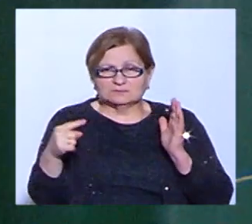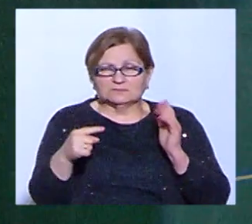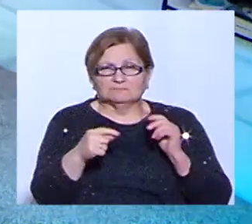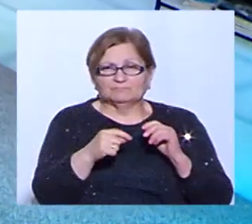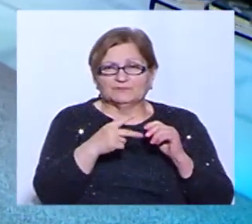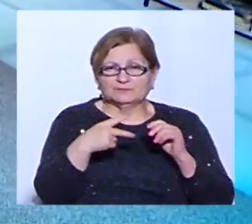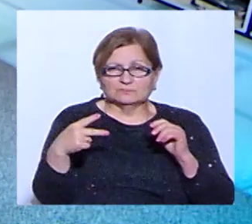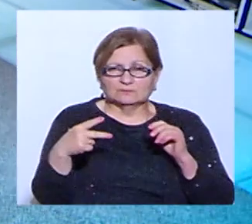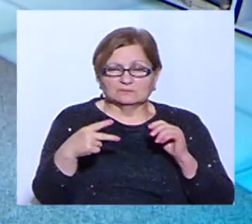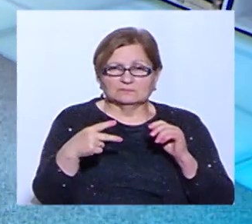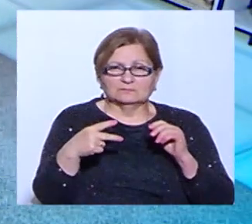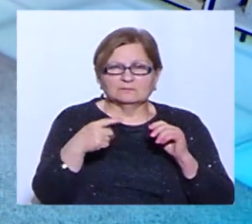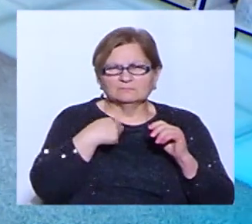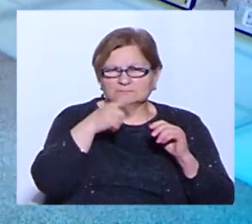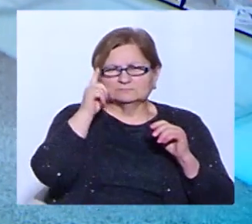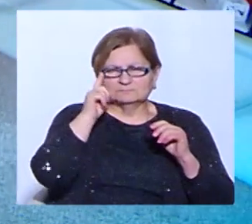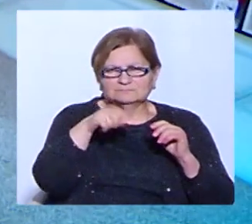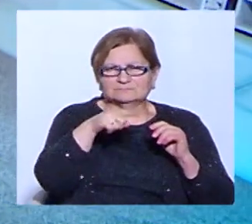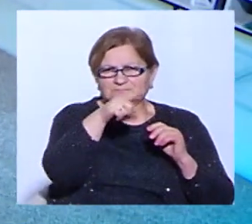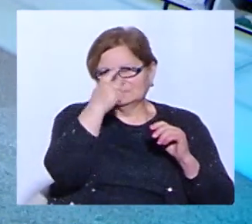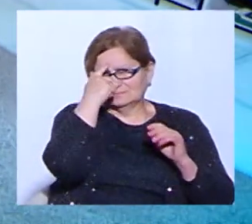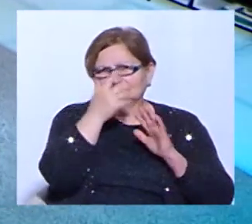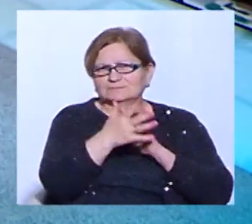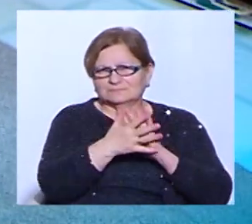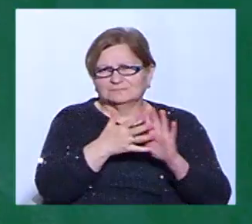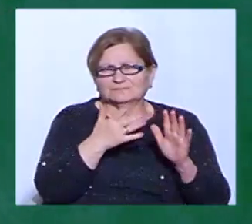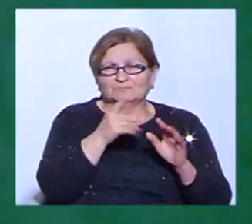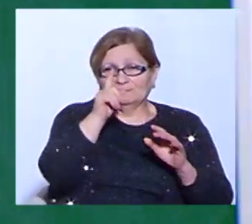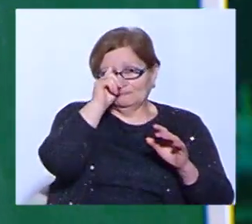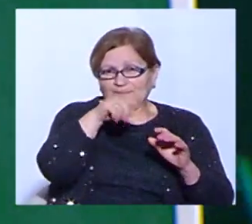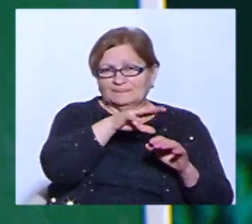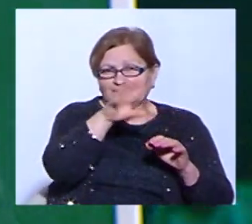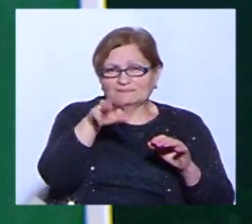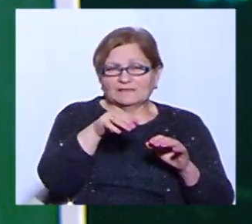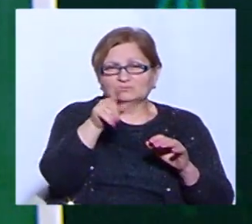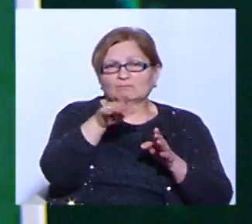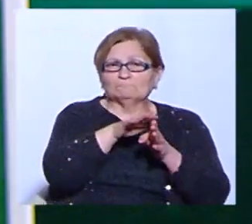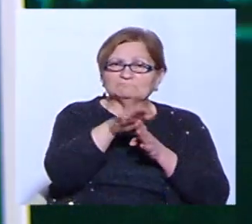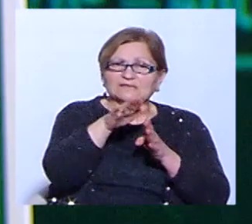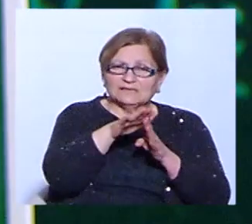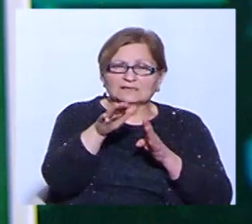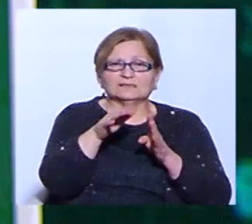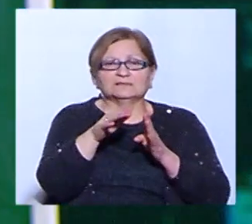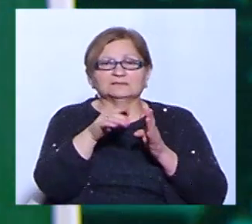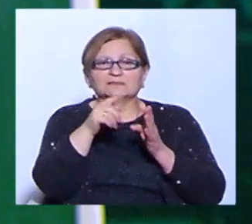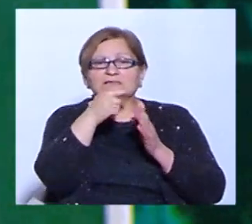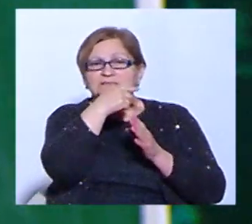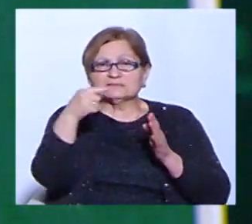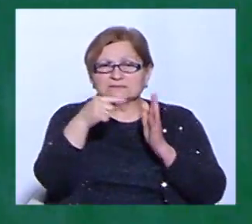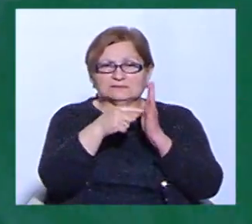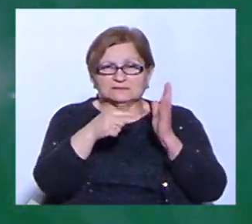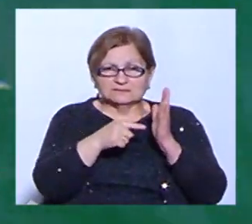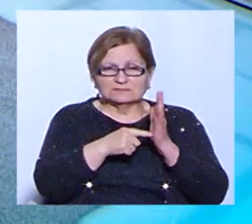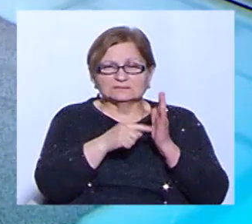მეასედზე. მე დარწმუნებული ვარ, ძალიან კარგად იცით წილადების მთელის და წილადის გამრავლება ერთმანეთზე. ამაზე